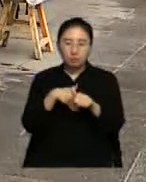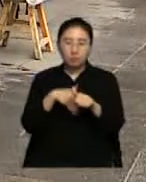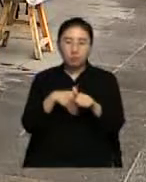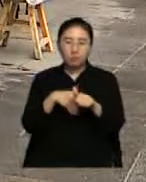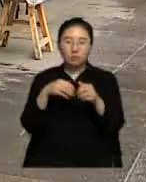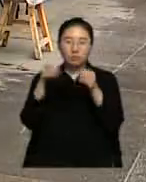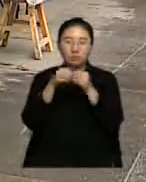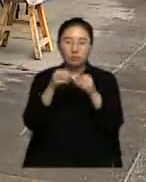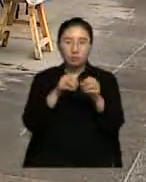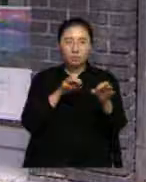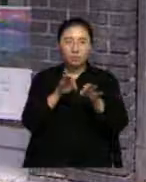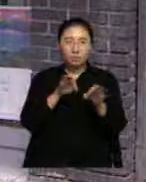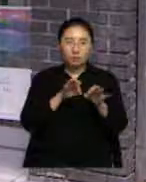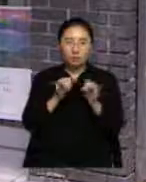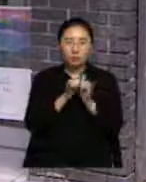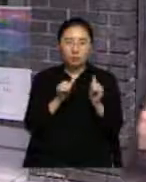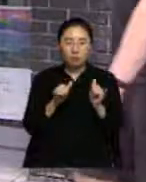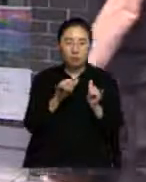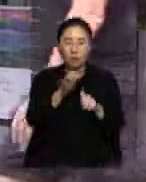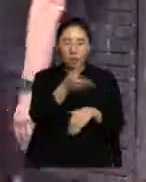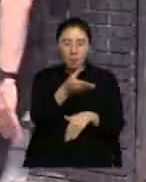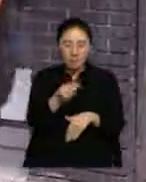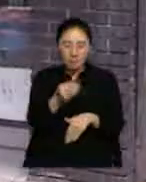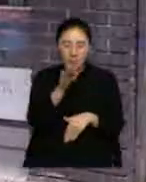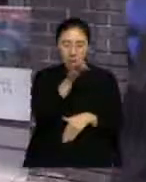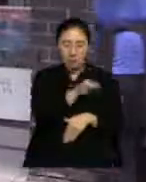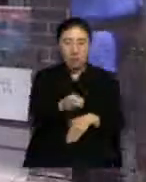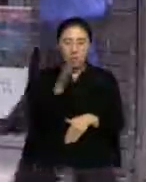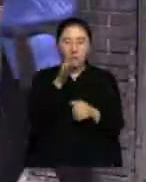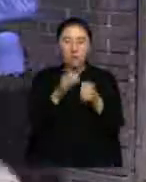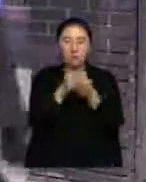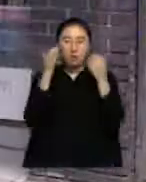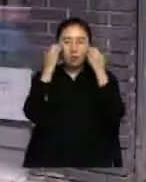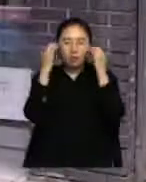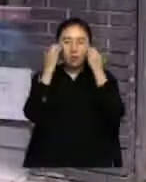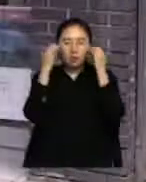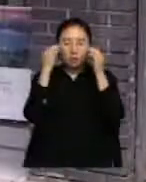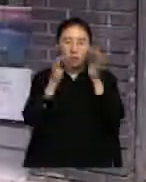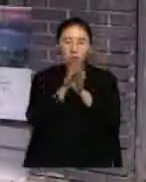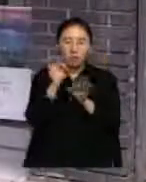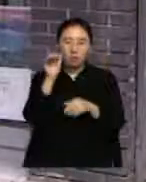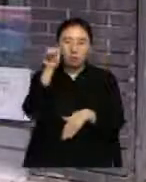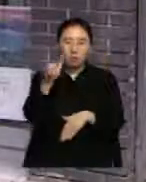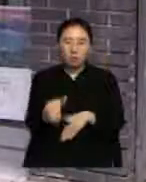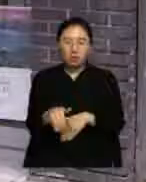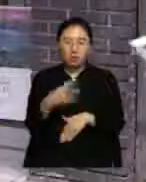정작 전통 상인들은 임대료 상승이란 고역과 함께 매출 하락까지